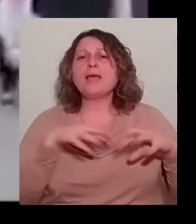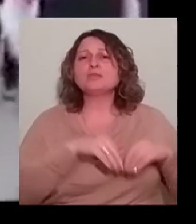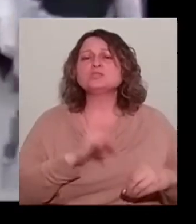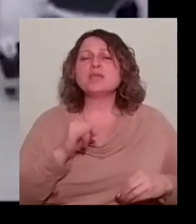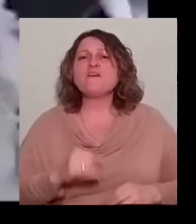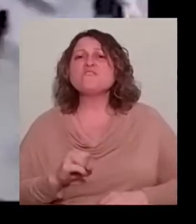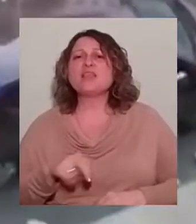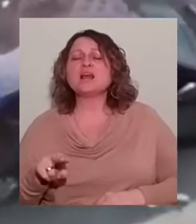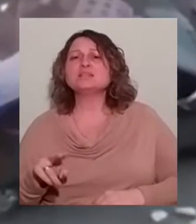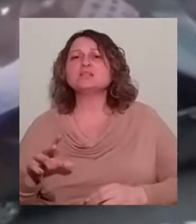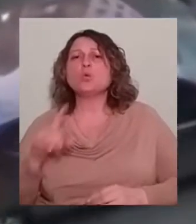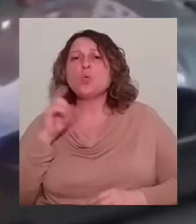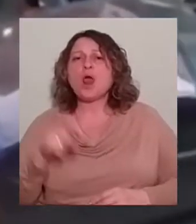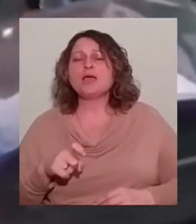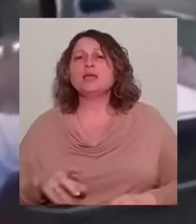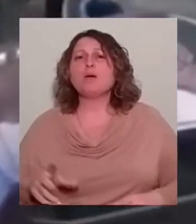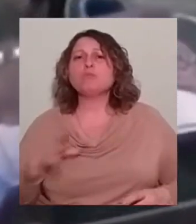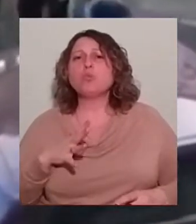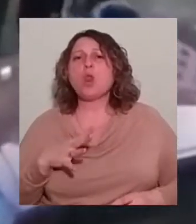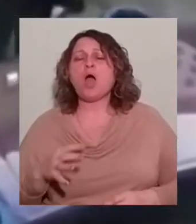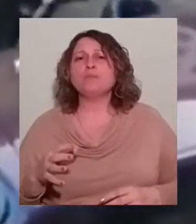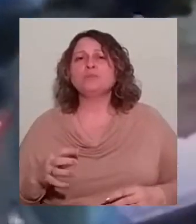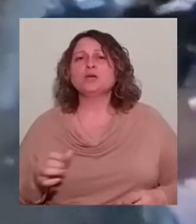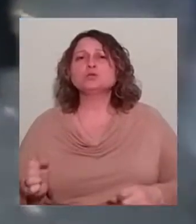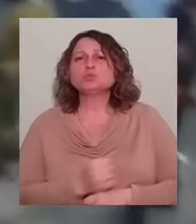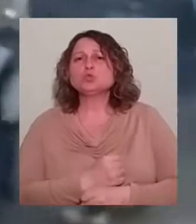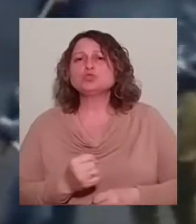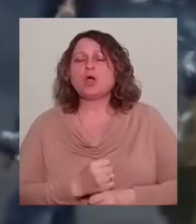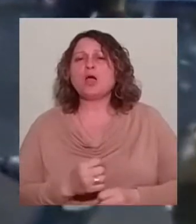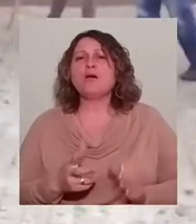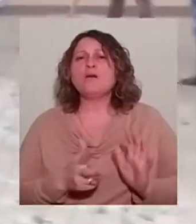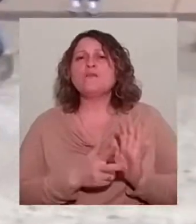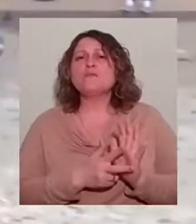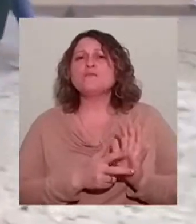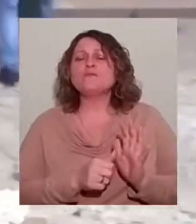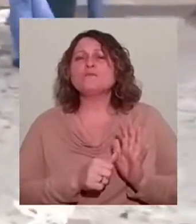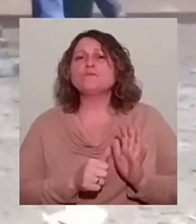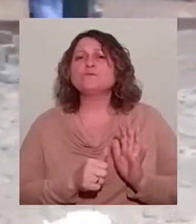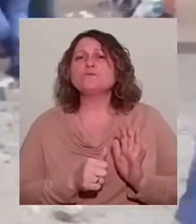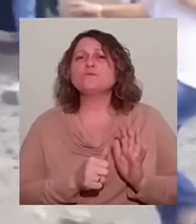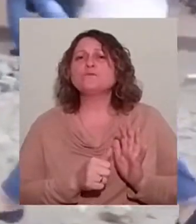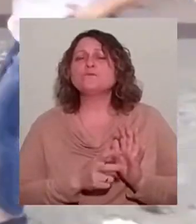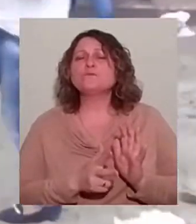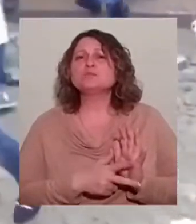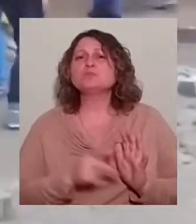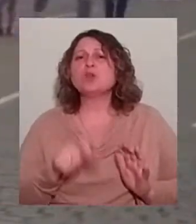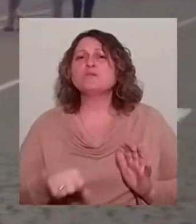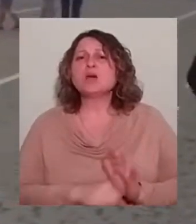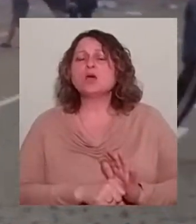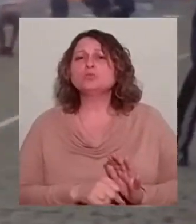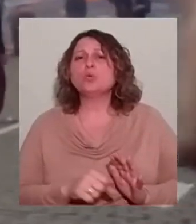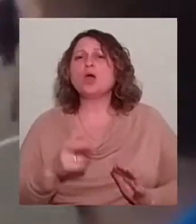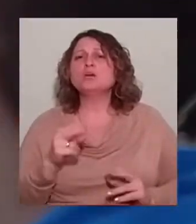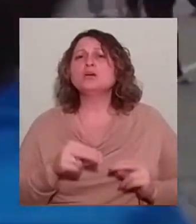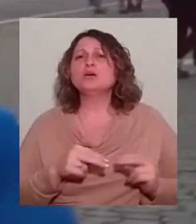сталася сутичка. В результаті загинуло 48 людей, 6 у центрі міста від вогнепальних поранень, а 42 – через пожежу в будинку